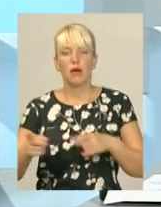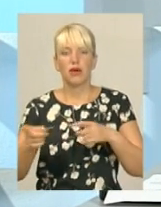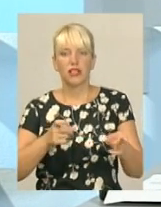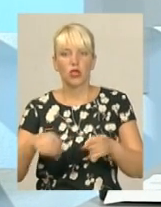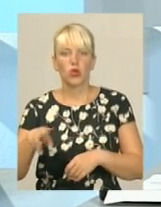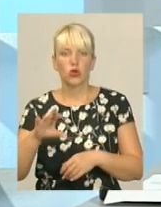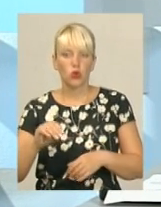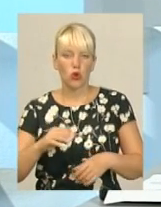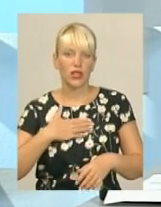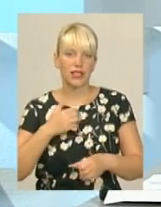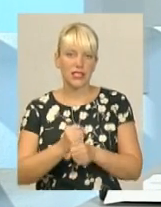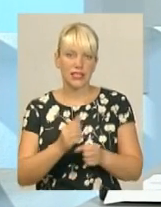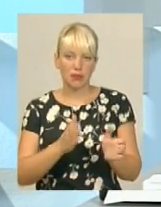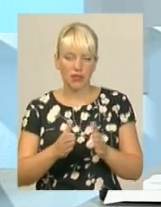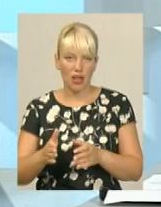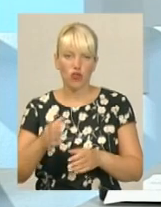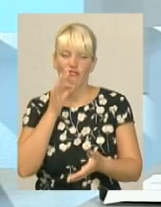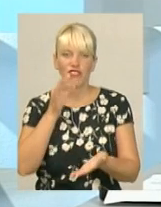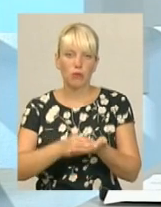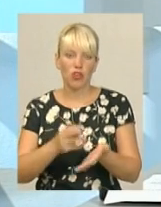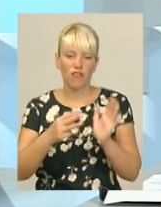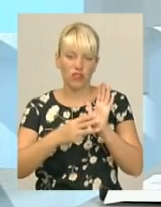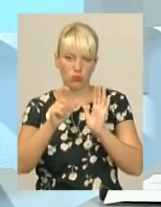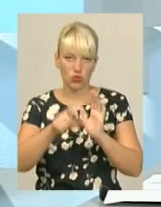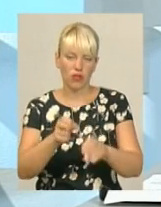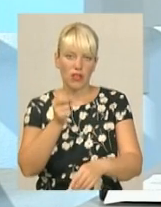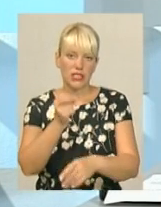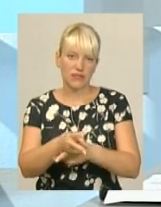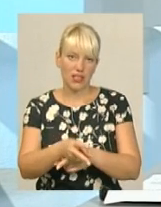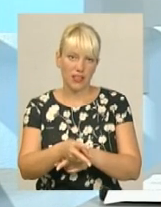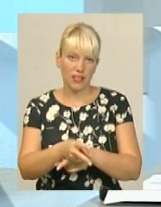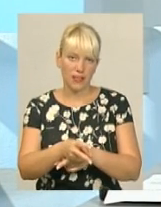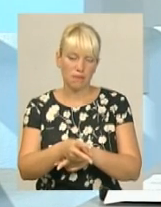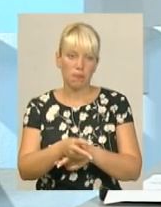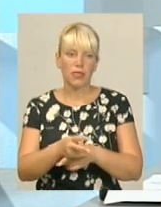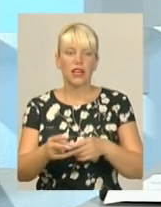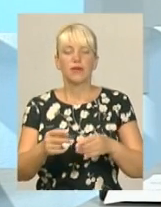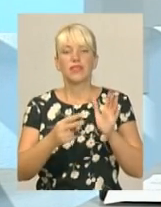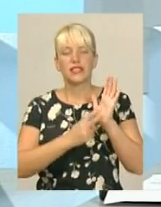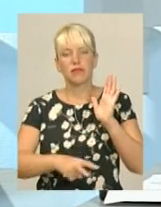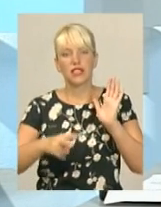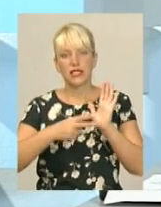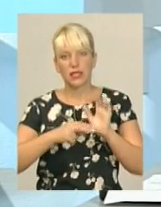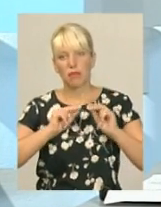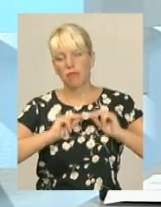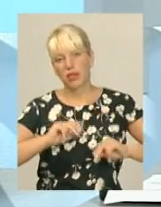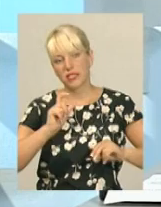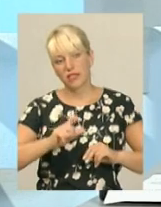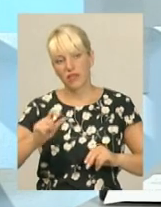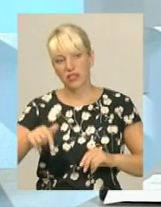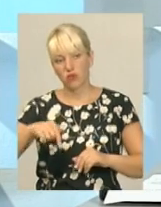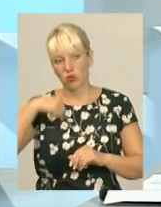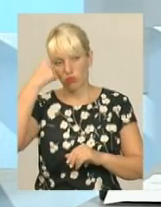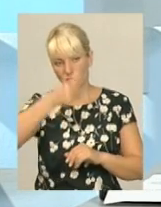відповідальності. І 8 чоловік звільнили за негативними мотивами. 77 працівників поліції в цьому